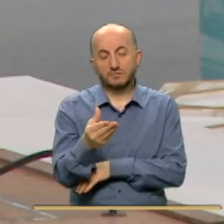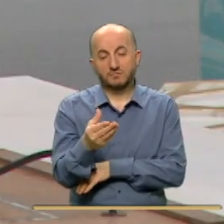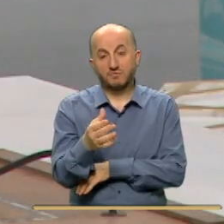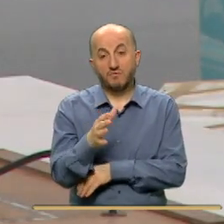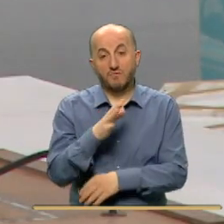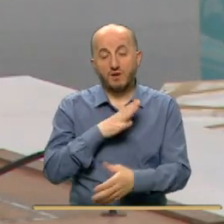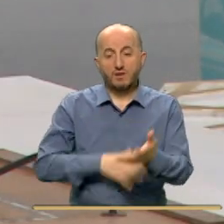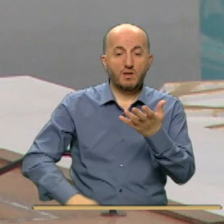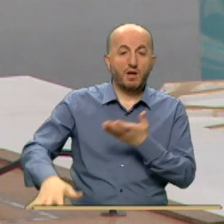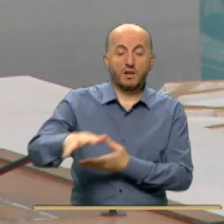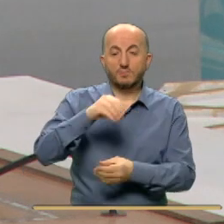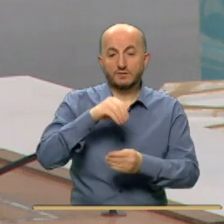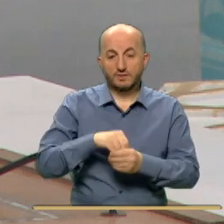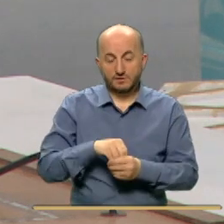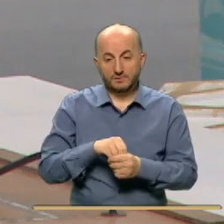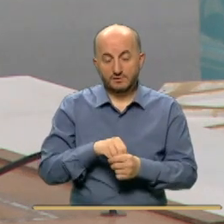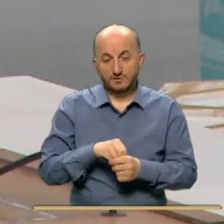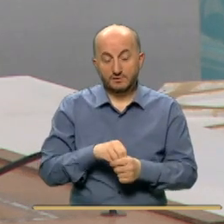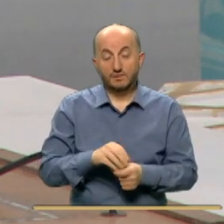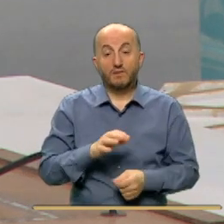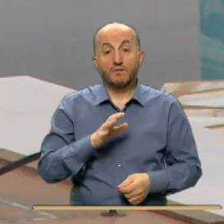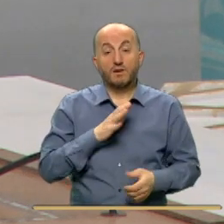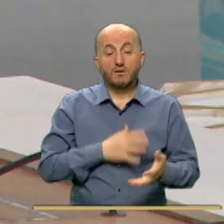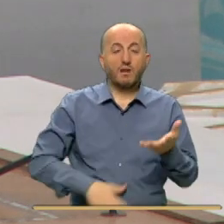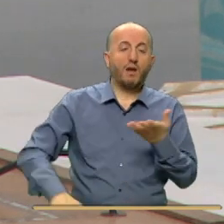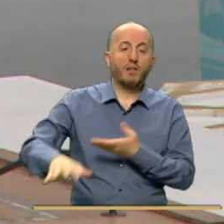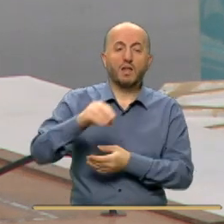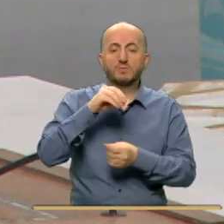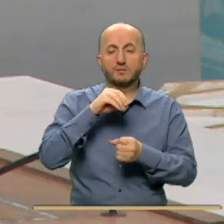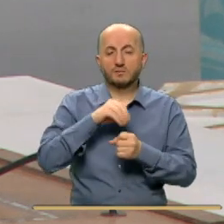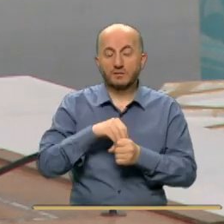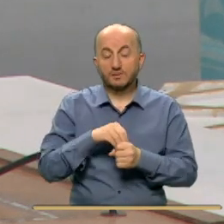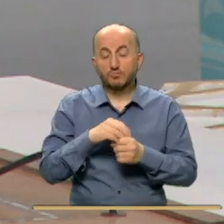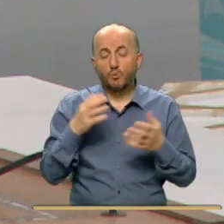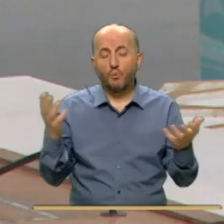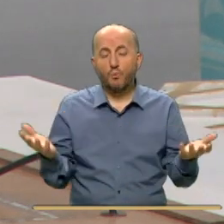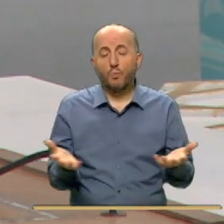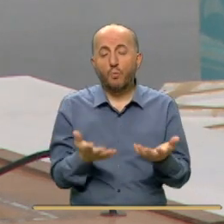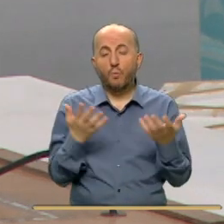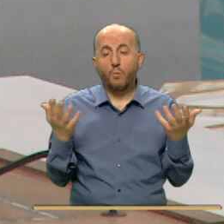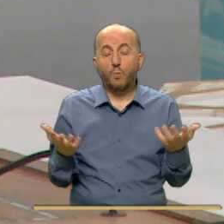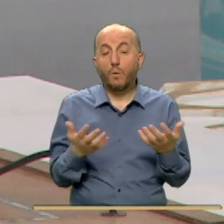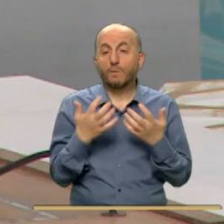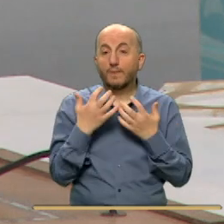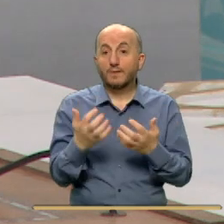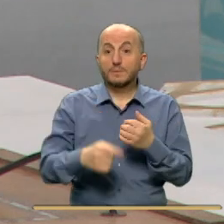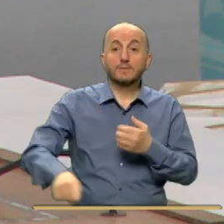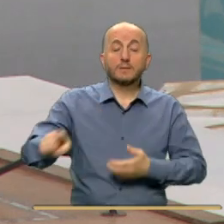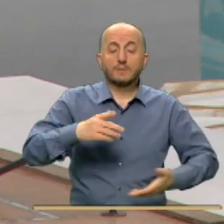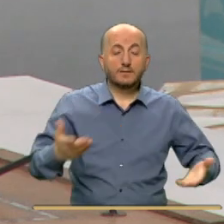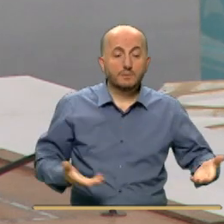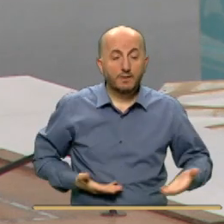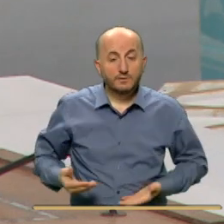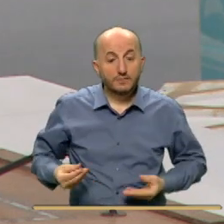Varlık alemindesiniz. Varlık alemindeki birçok şeyi, sayısız nimetleri de sizin hizmetinize sundu.